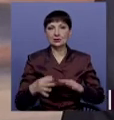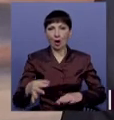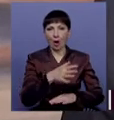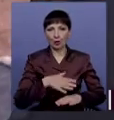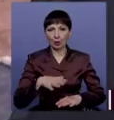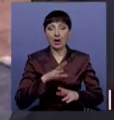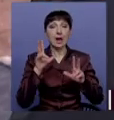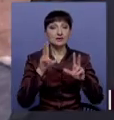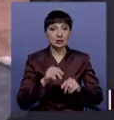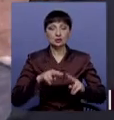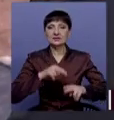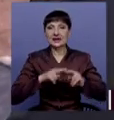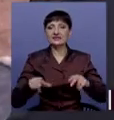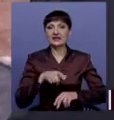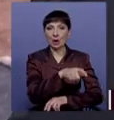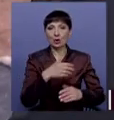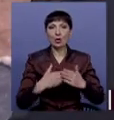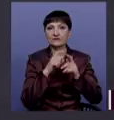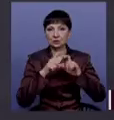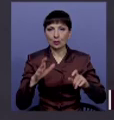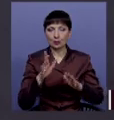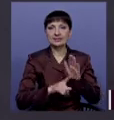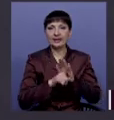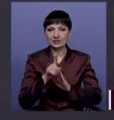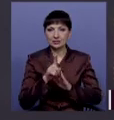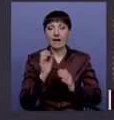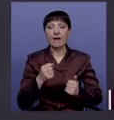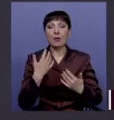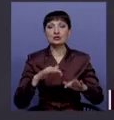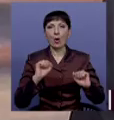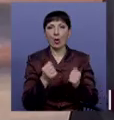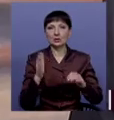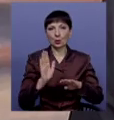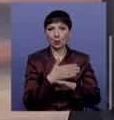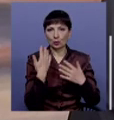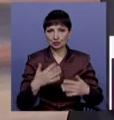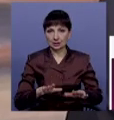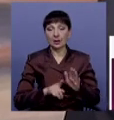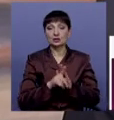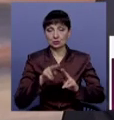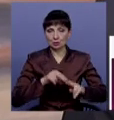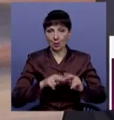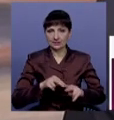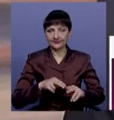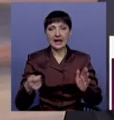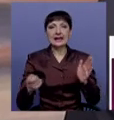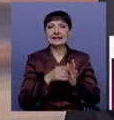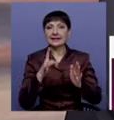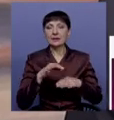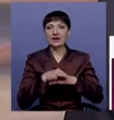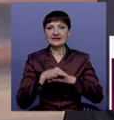абжан обещал что строительство дороги в новую школу будет начато как только спадут холода медики поротно желто тендер на проведение